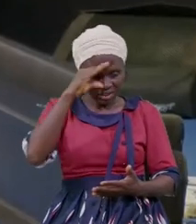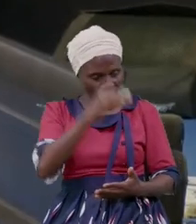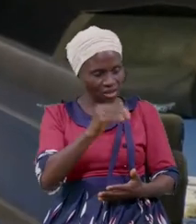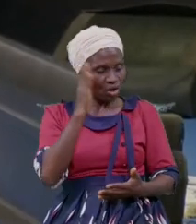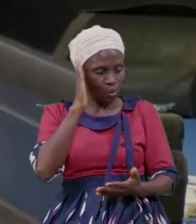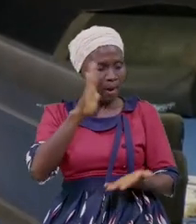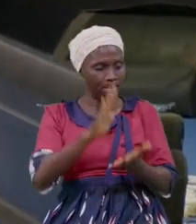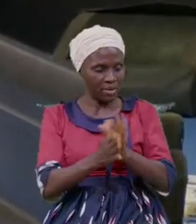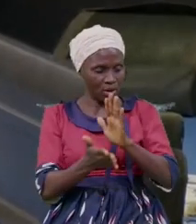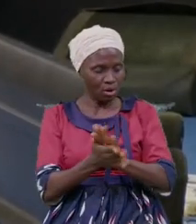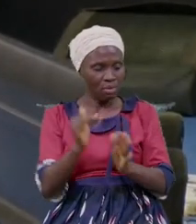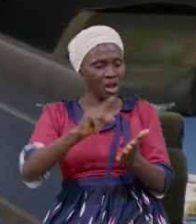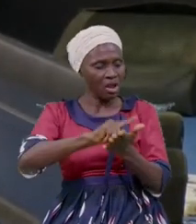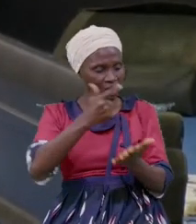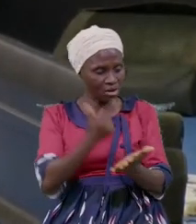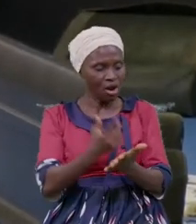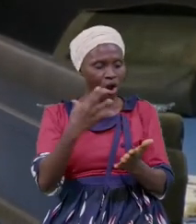université renommée